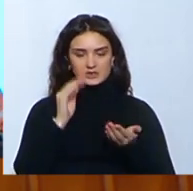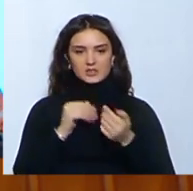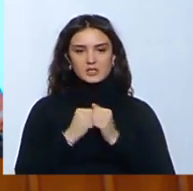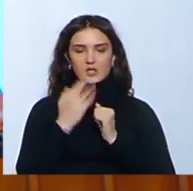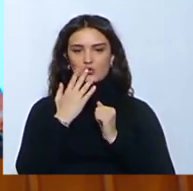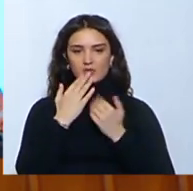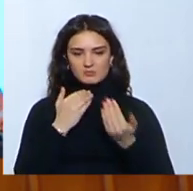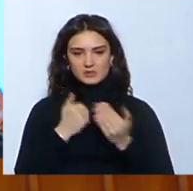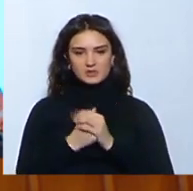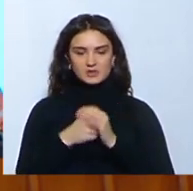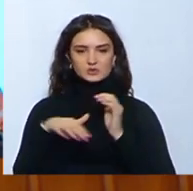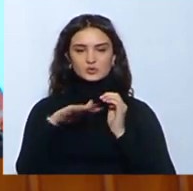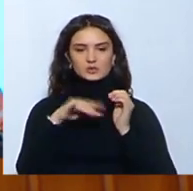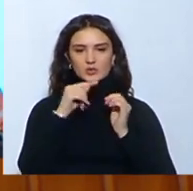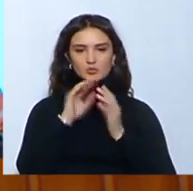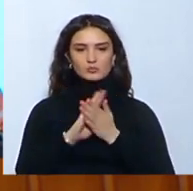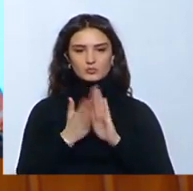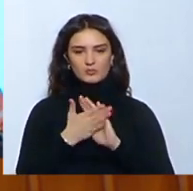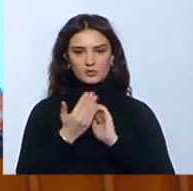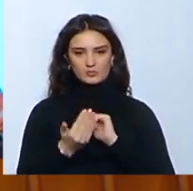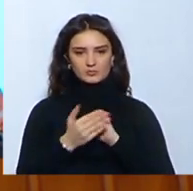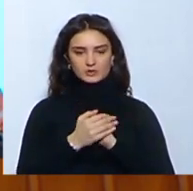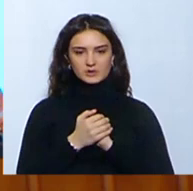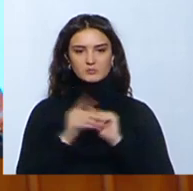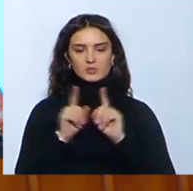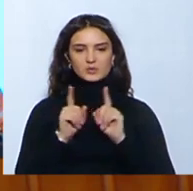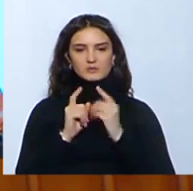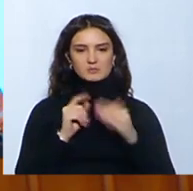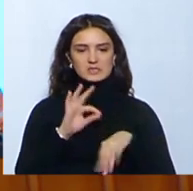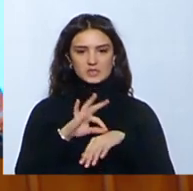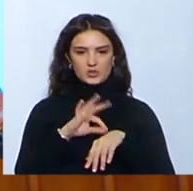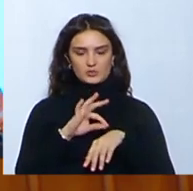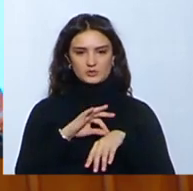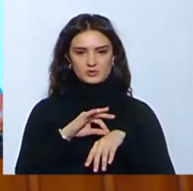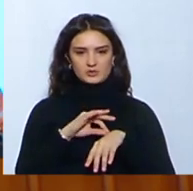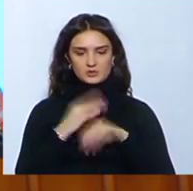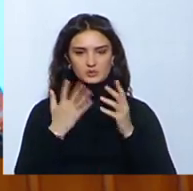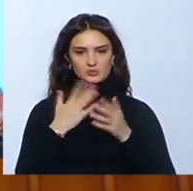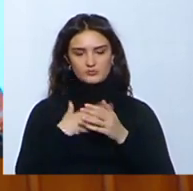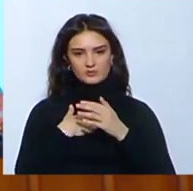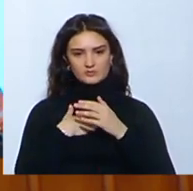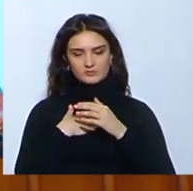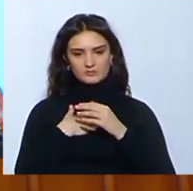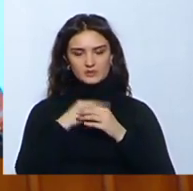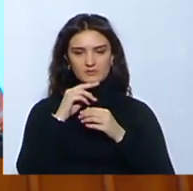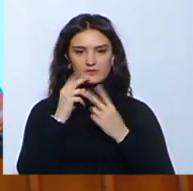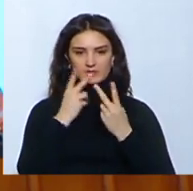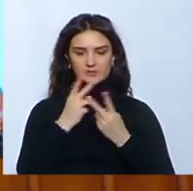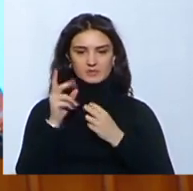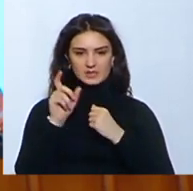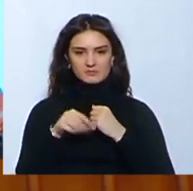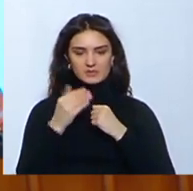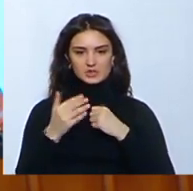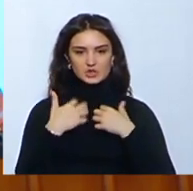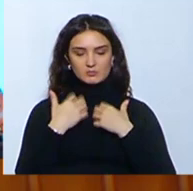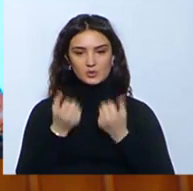ეთნიკური კუთვნილებისა, სოციალურ-ეკონომიკური სტატუსისა, მიუხედავად მისი დიაგნოზისა. თუ ჩვენ დავაკვირდებით